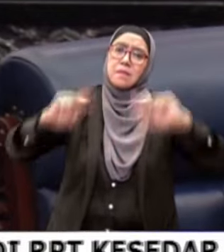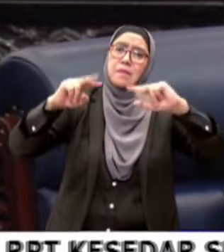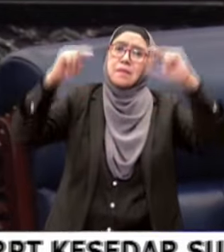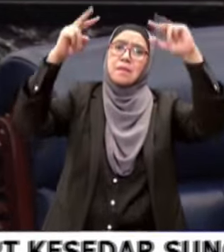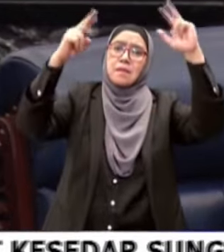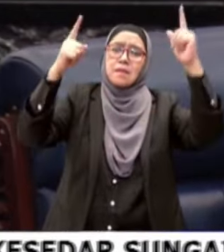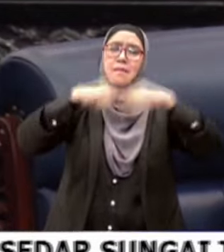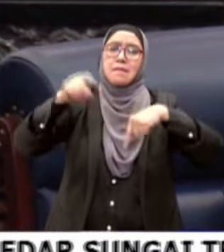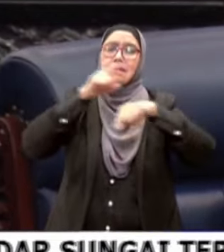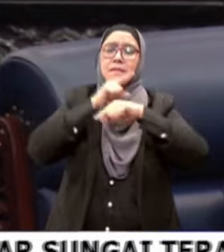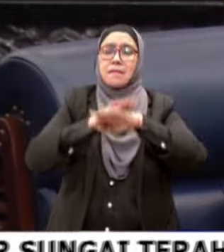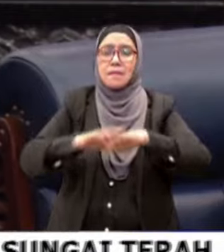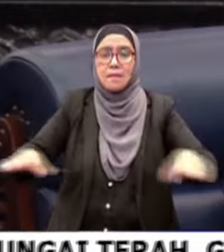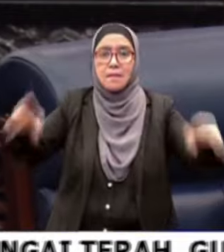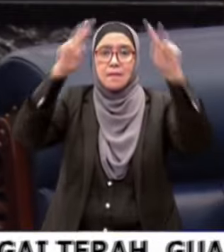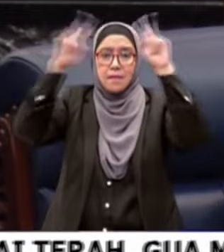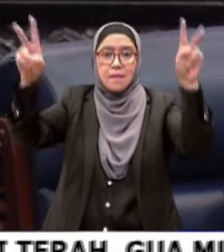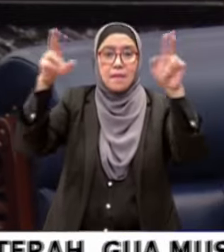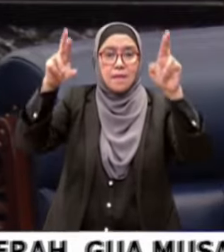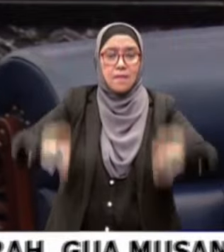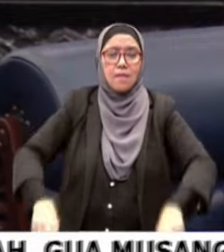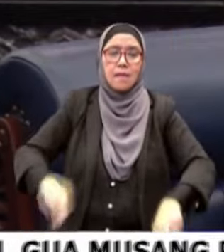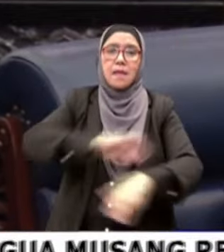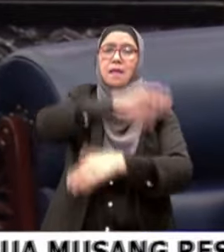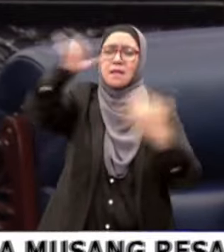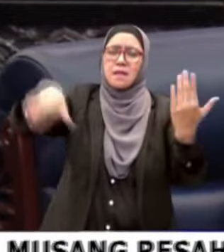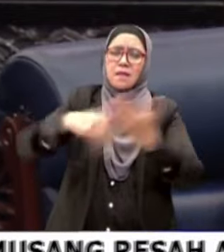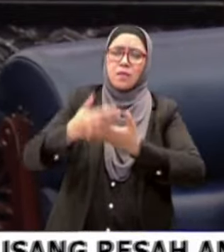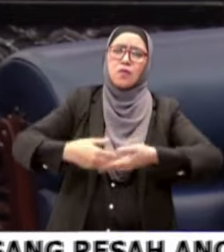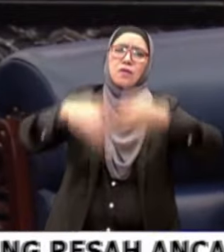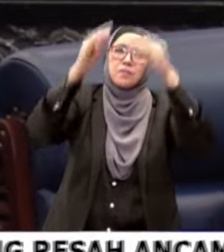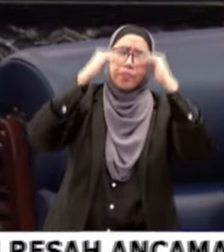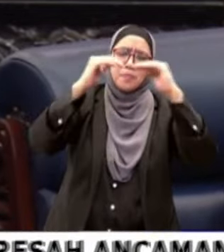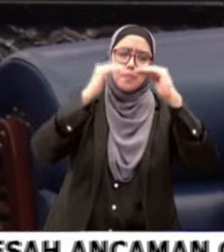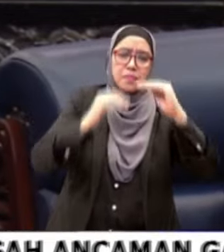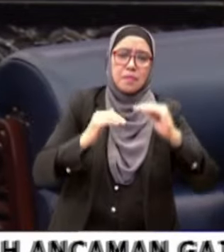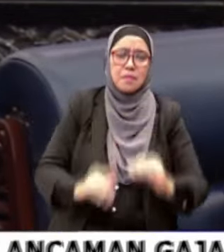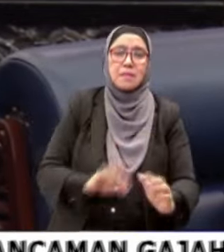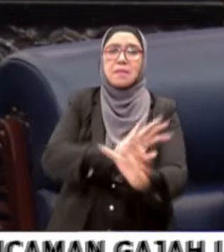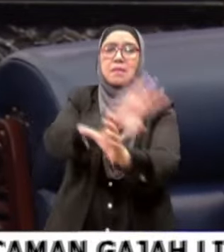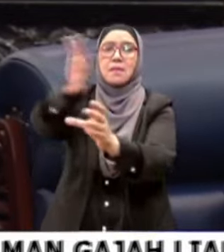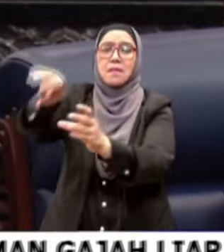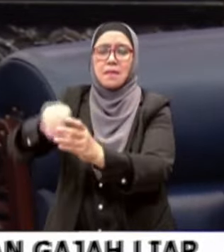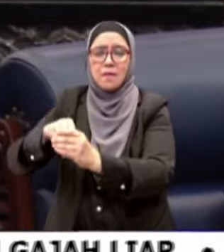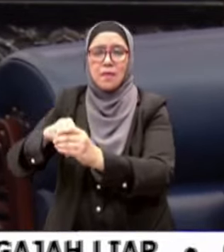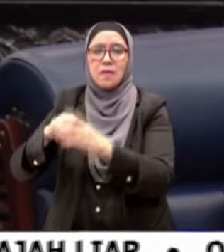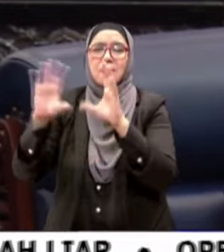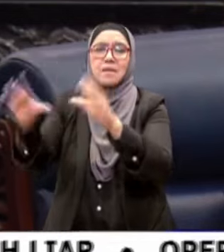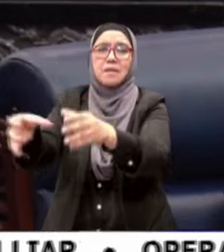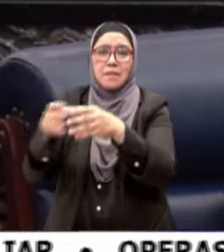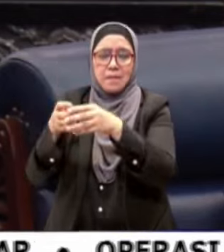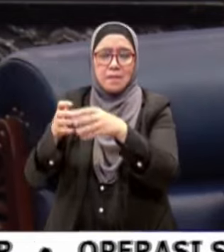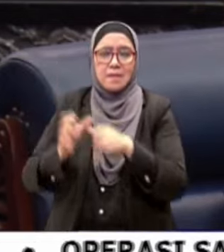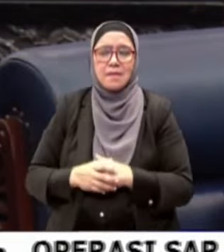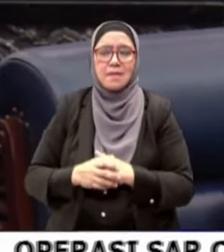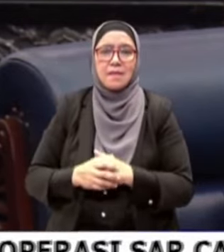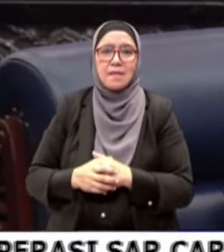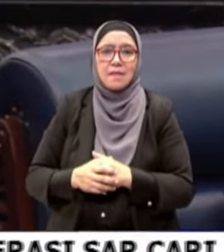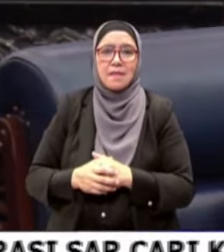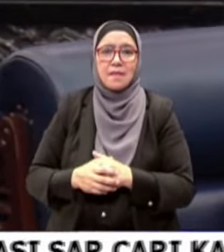di semua peringkat dan meliputi semua golongan Tuhan yang diperjual walaupun pertumbuhan